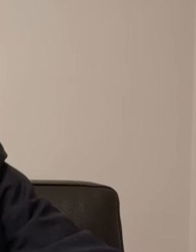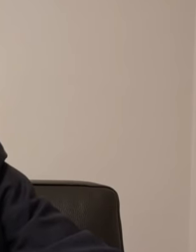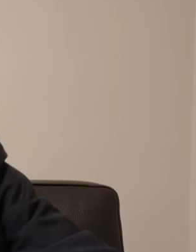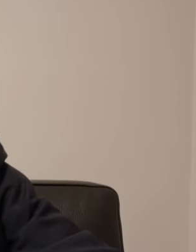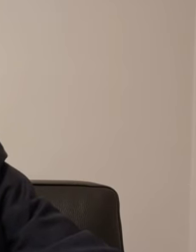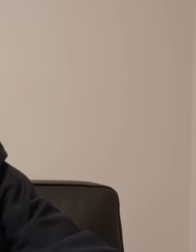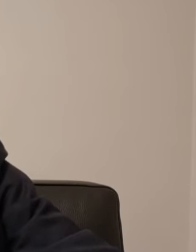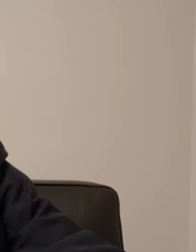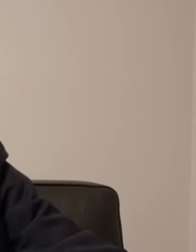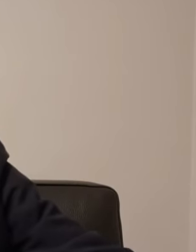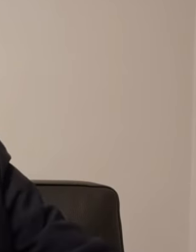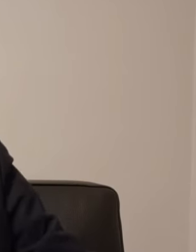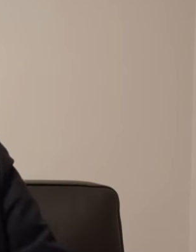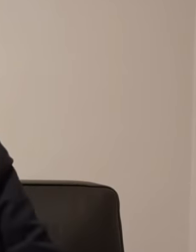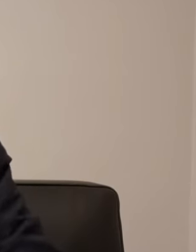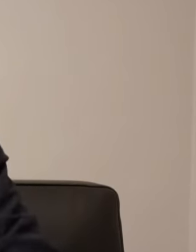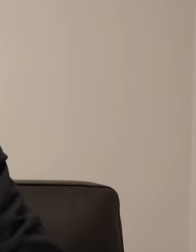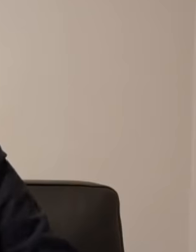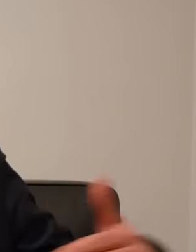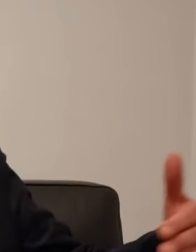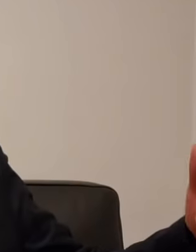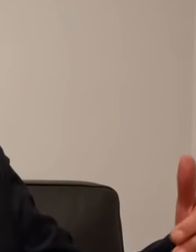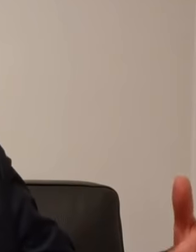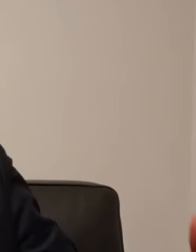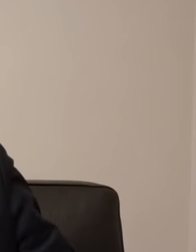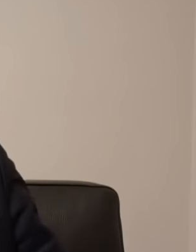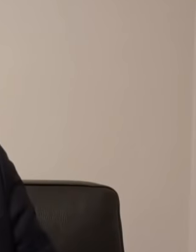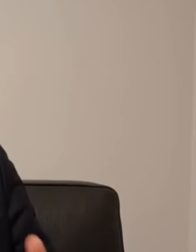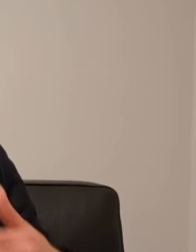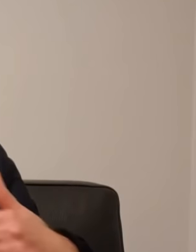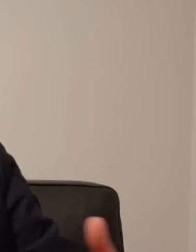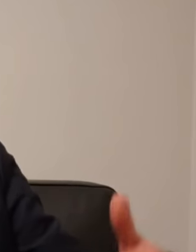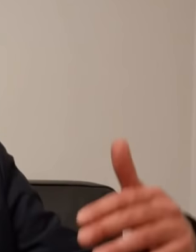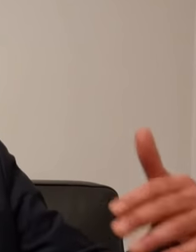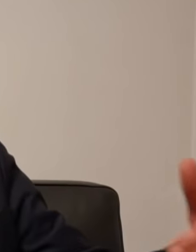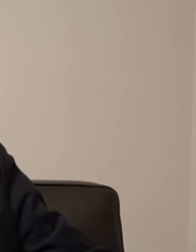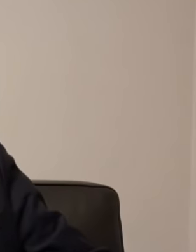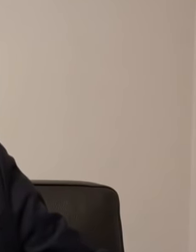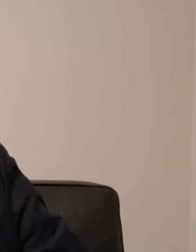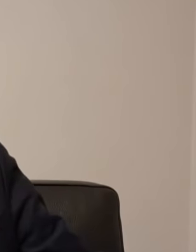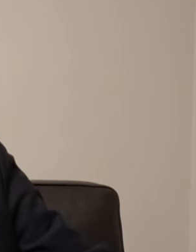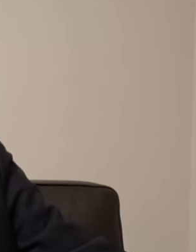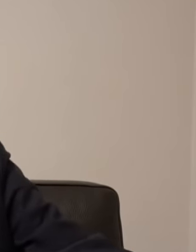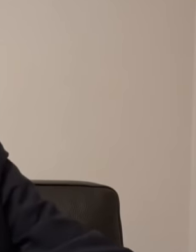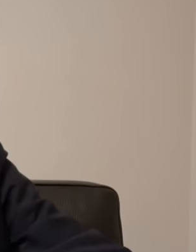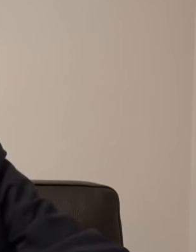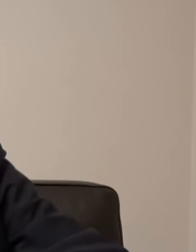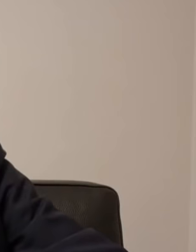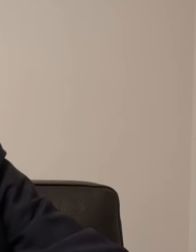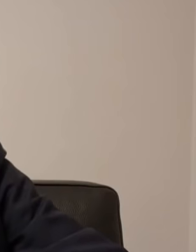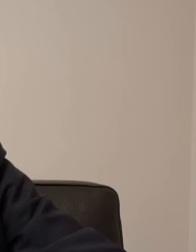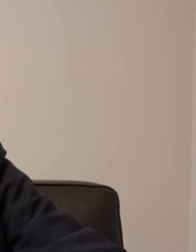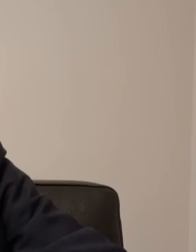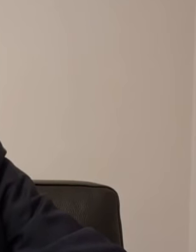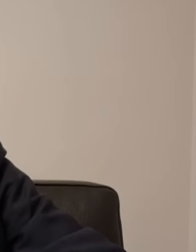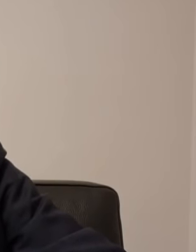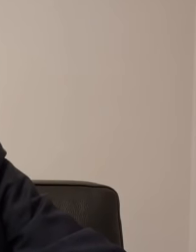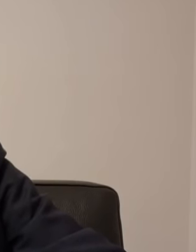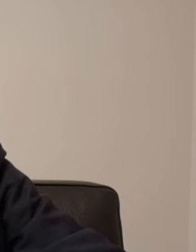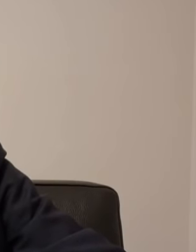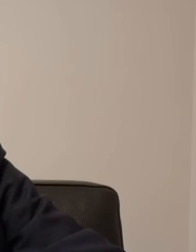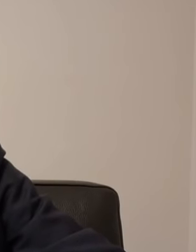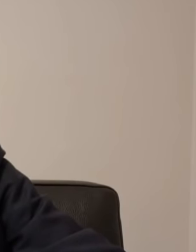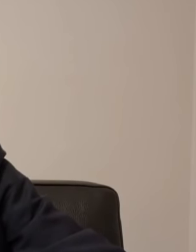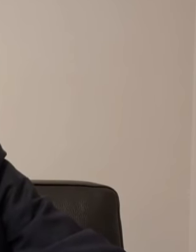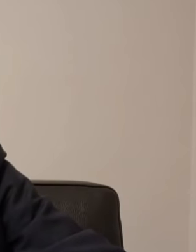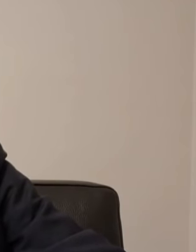modèle social. Ils ont cassé tout ce que nous avons construit dans le sang et les larmes de la libération